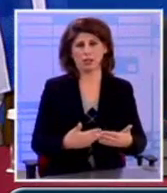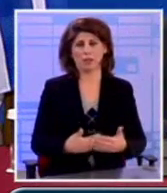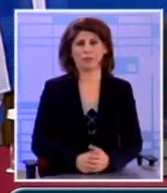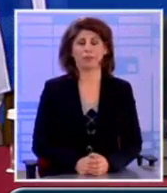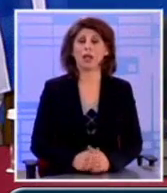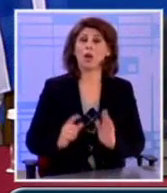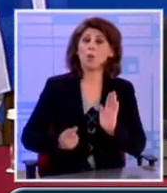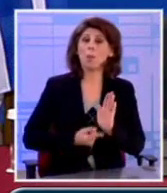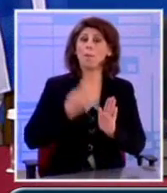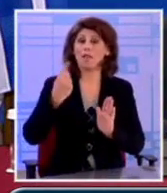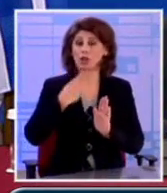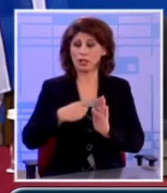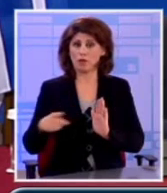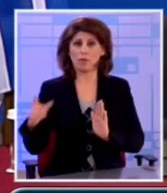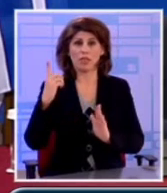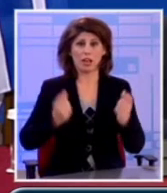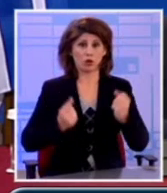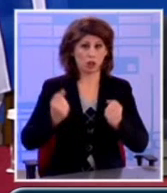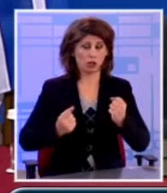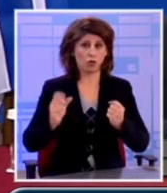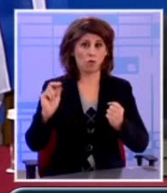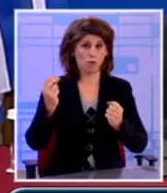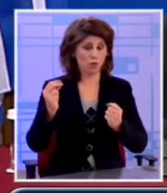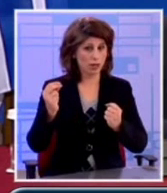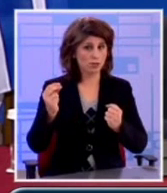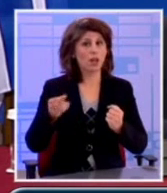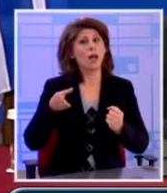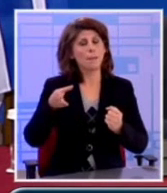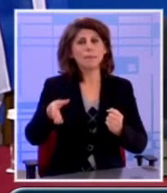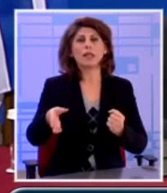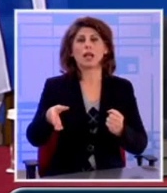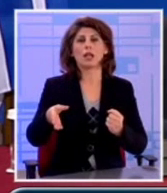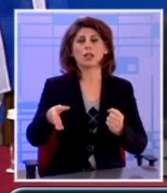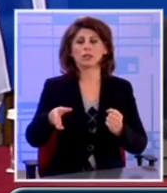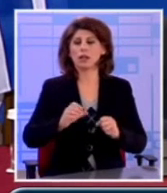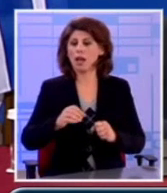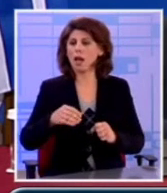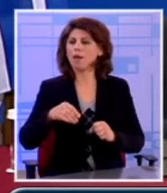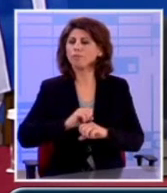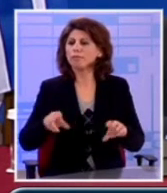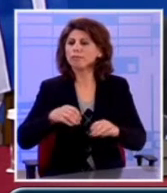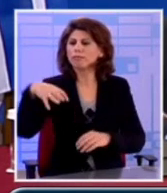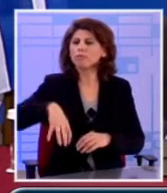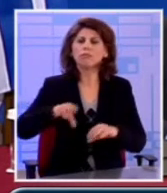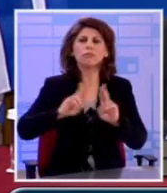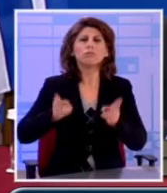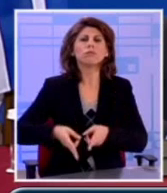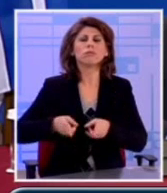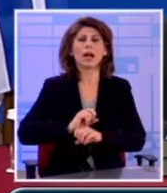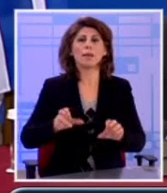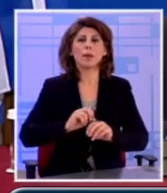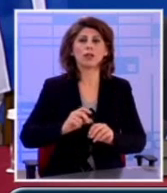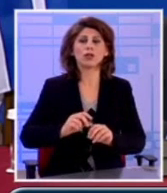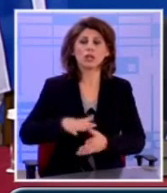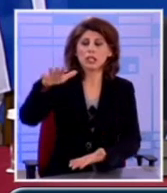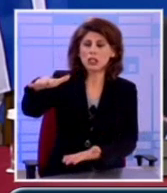μία φορά την εβδομάδα ένα αυτοκίνητο της Βουλής πηγαίνει σε ένα πρακτορείο ενημέρωσης και παίρνει συνολικά όλες τις εφημερίδες